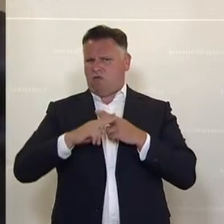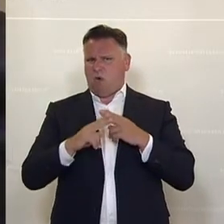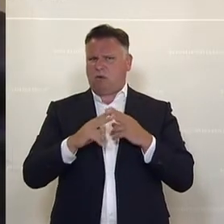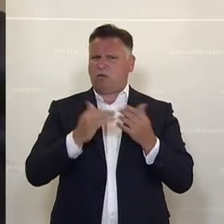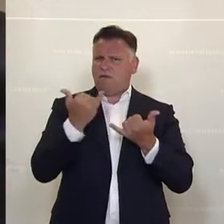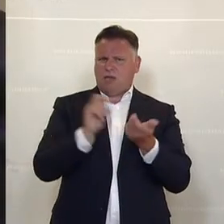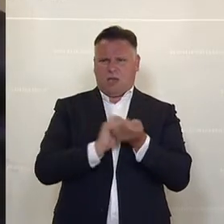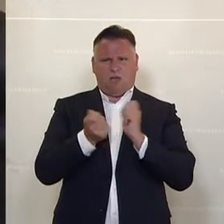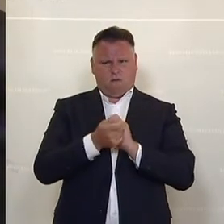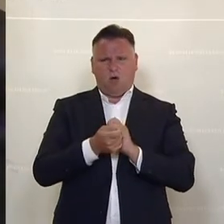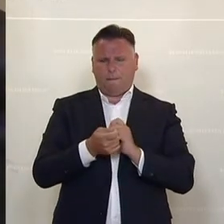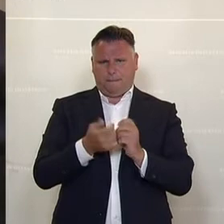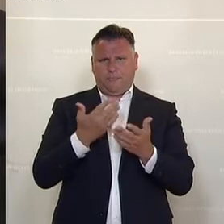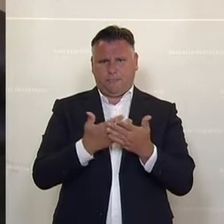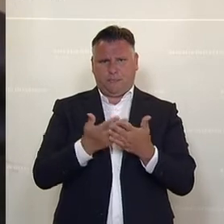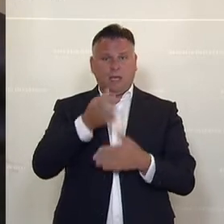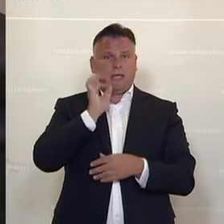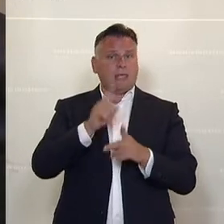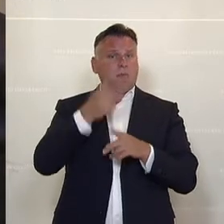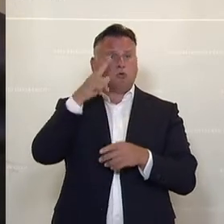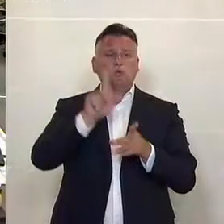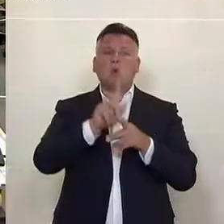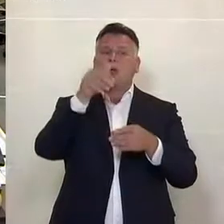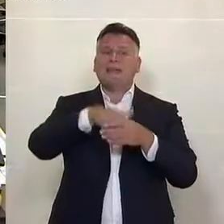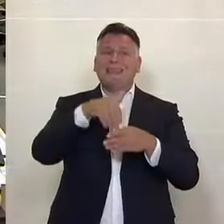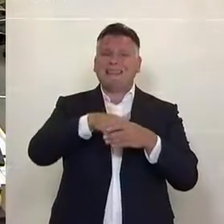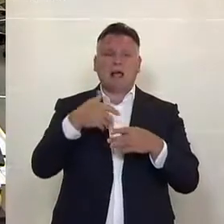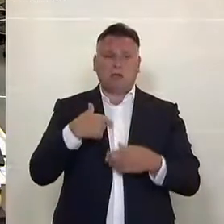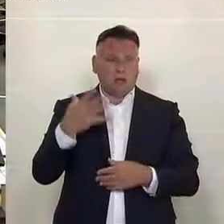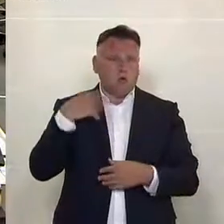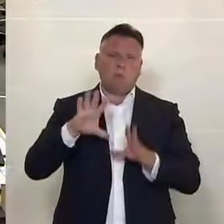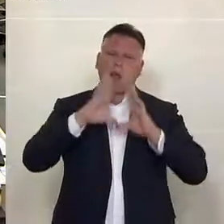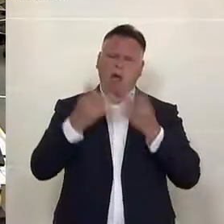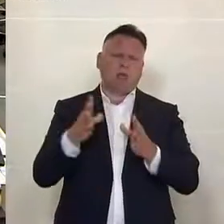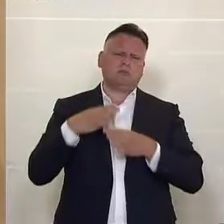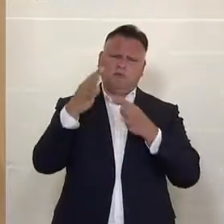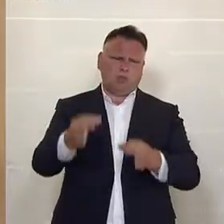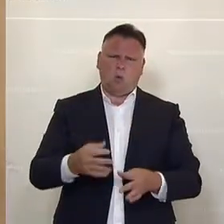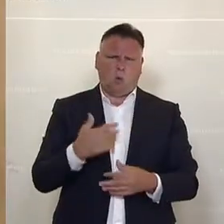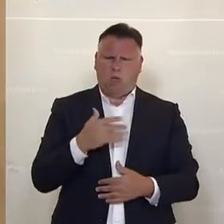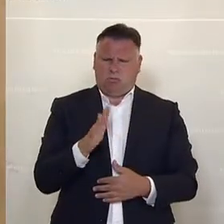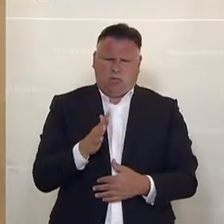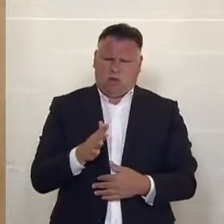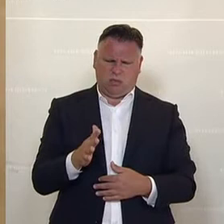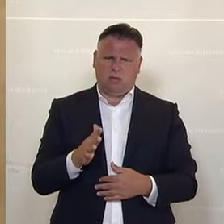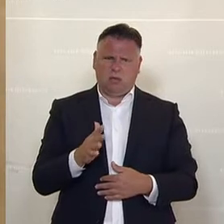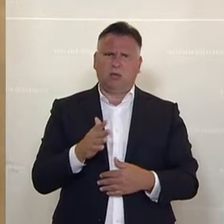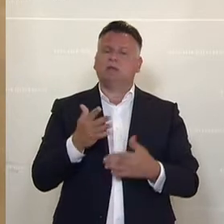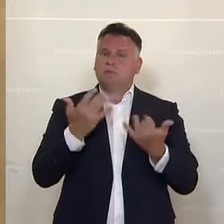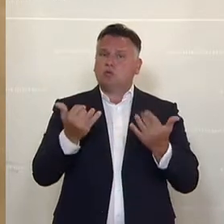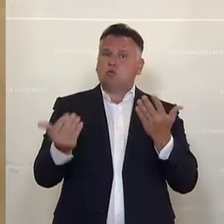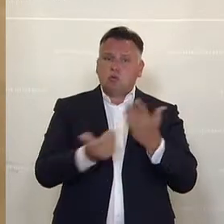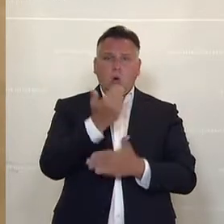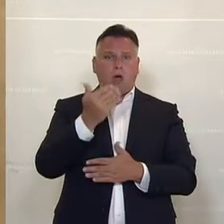erklärt. Meine Damen und Herren, kurz noch zum Inhalt. Ich will das nicht alles wiederholen. Die Neuaufstellung